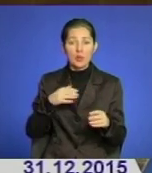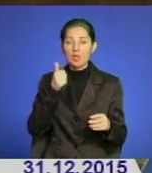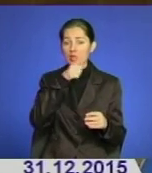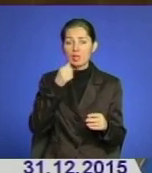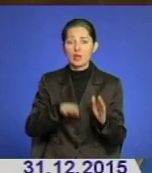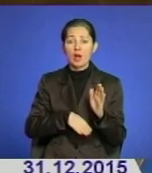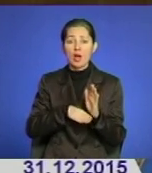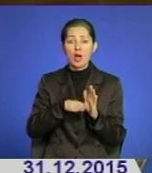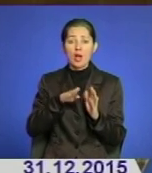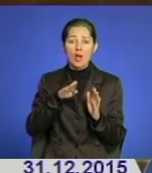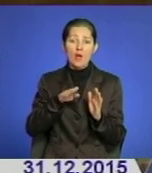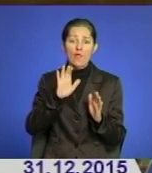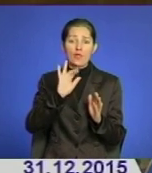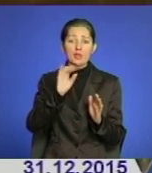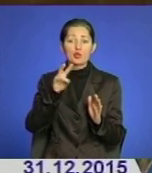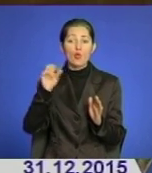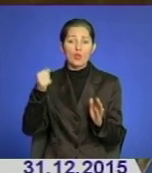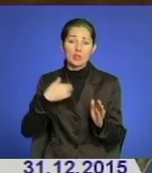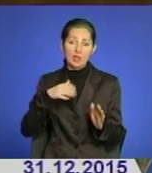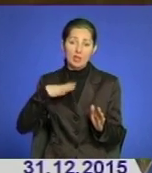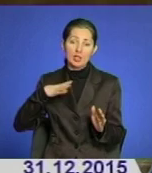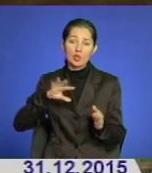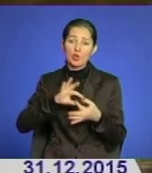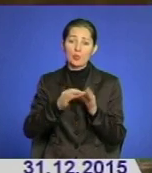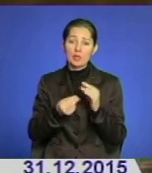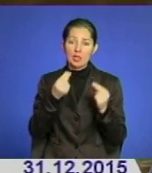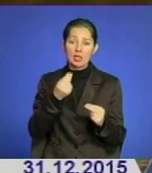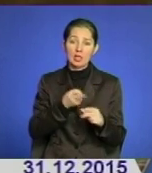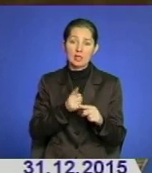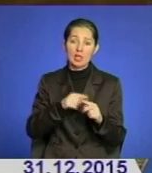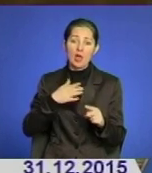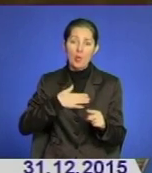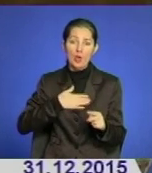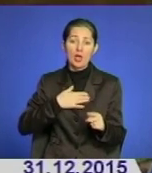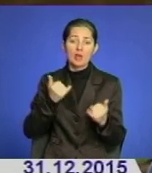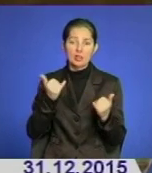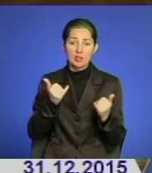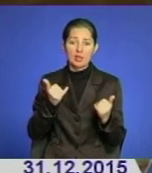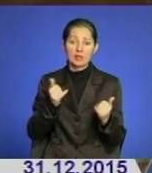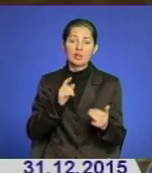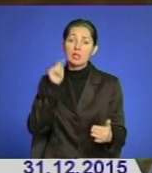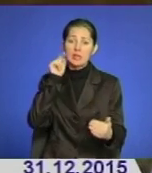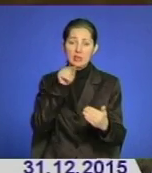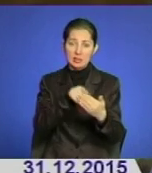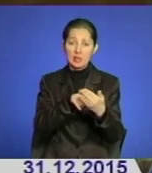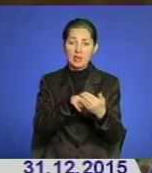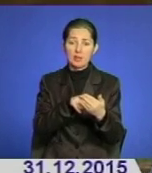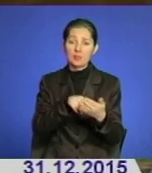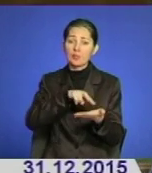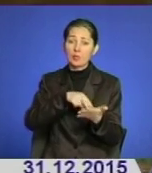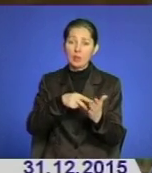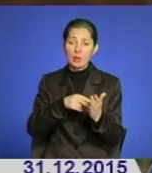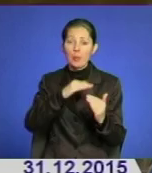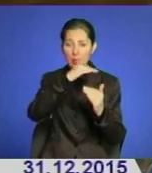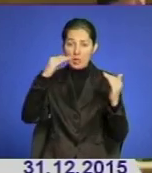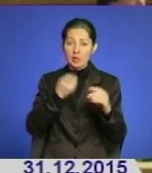сподіваюся на Олімпійські ігри. Це тільки моя зараз на даний момент ціль, як планка, яку